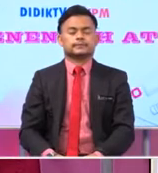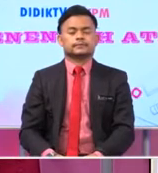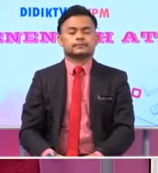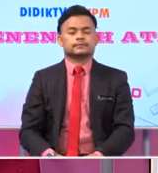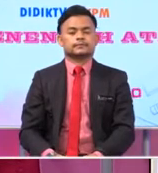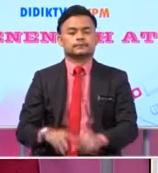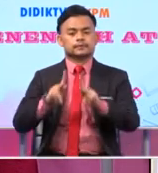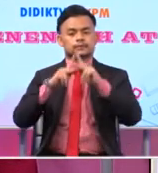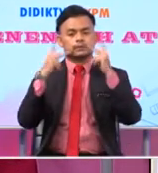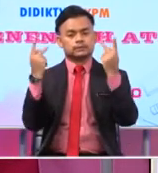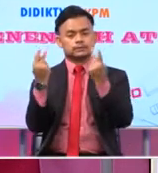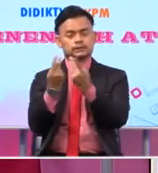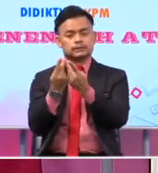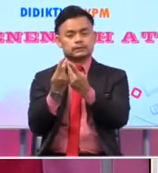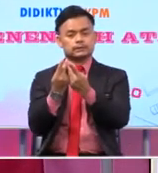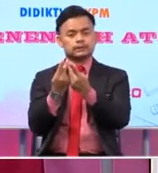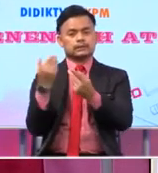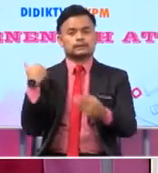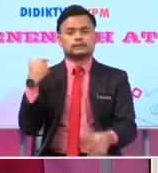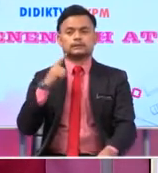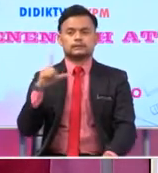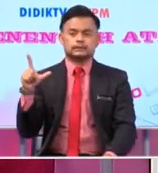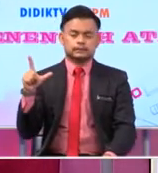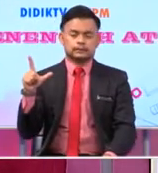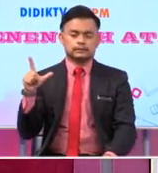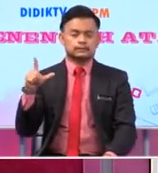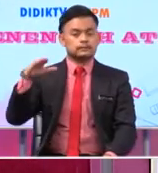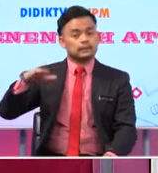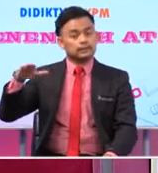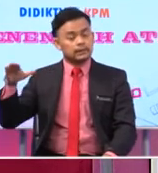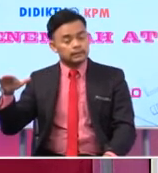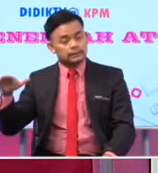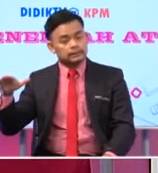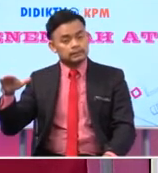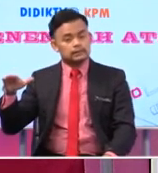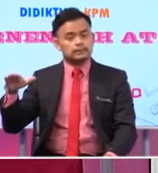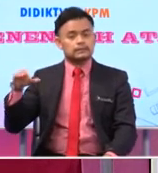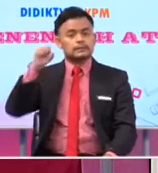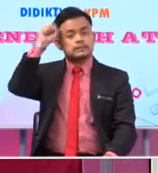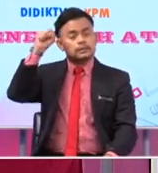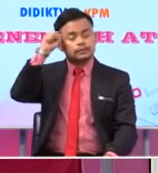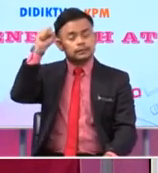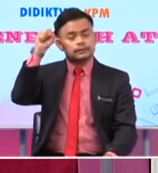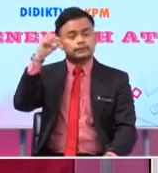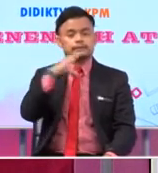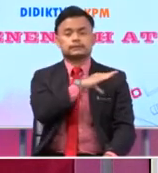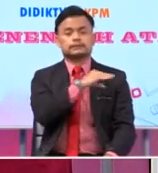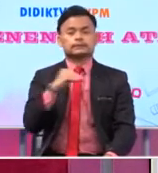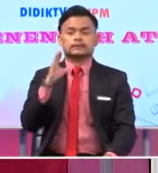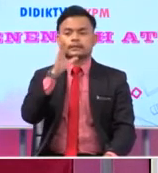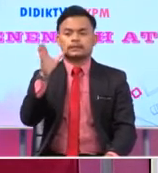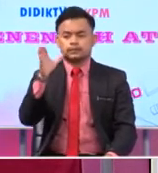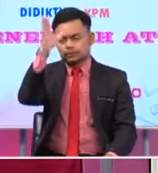adik-beradik sepupu ke atau nenek agen jadi kita tak perlu pernah sambut secara besar-besaran